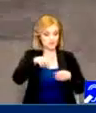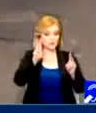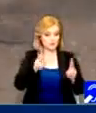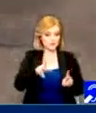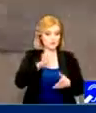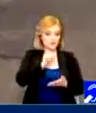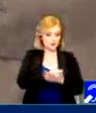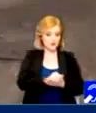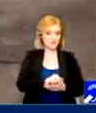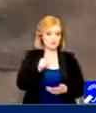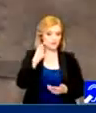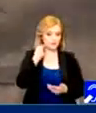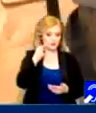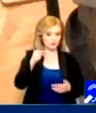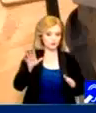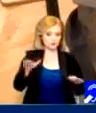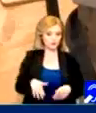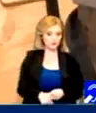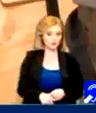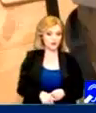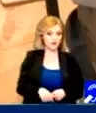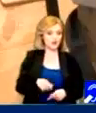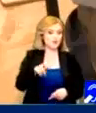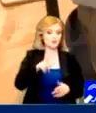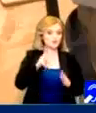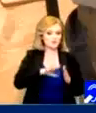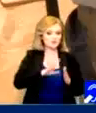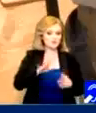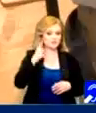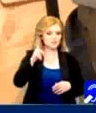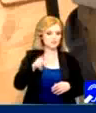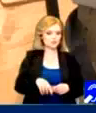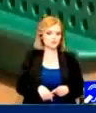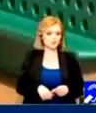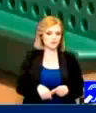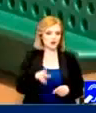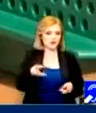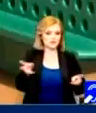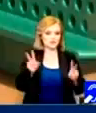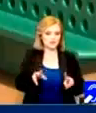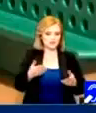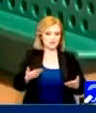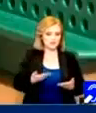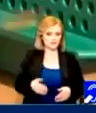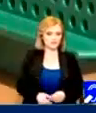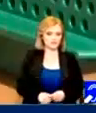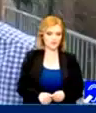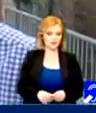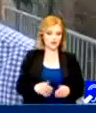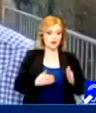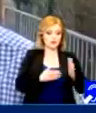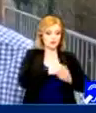ocupă de stupii de la Catedrala Notre-Dame. Nu avea prea multe speranțe că flăcările ar fi putut cruța stupii din catedrală. La cire fond à 63